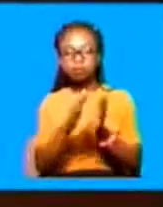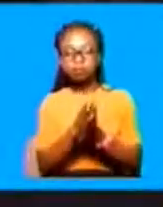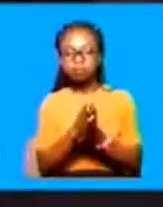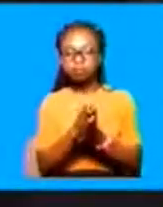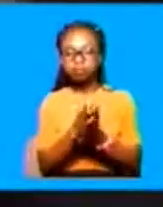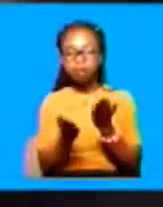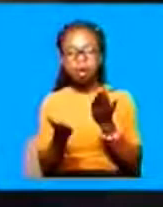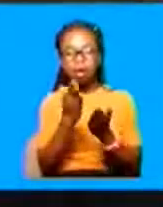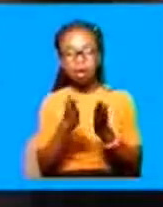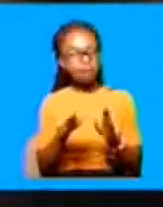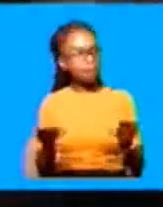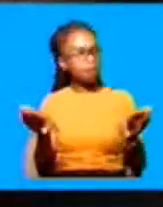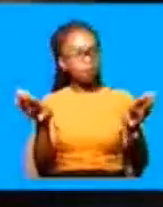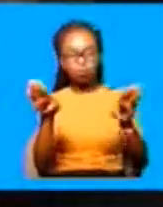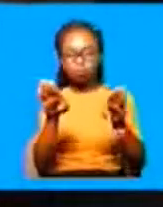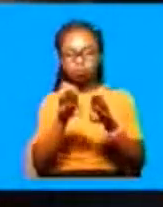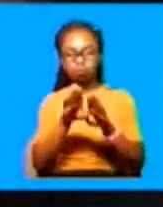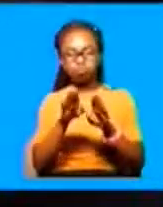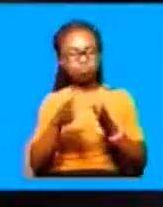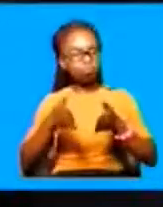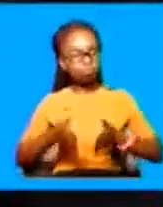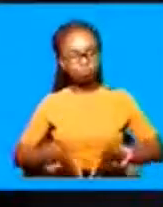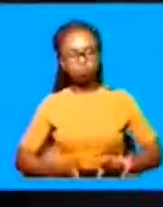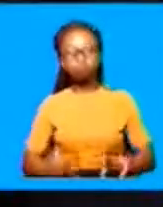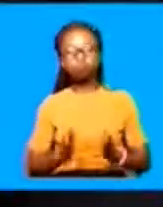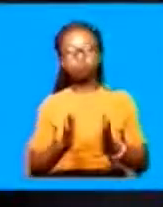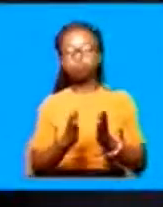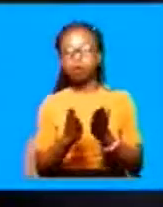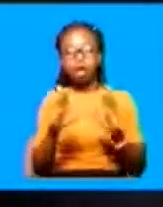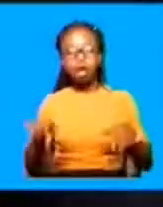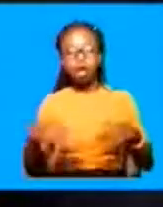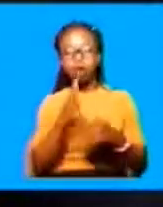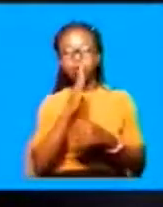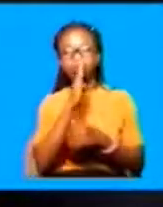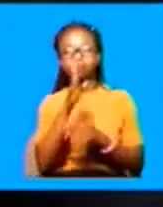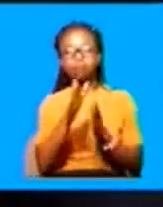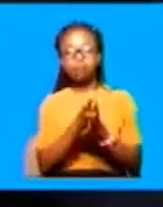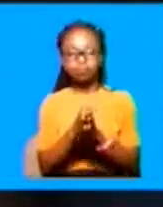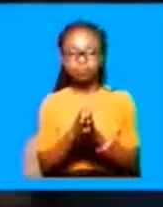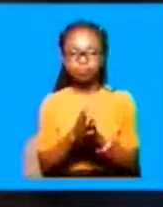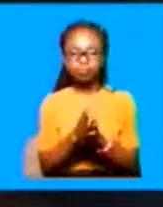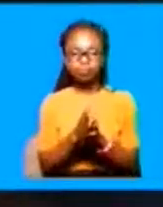geng'o ahinya nikech samoro kia kaka nyuol mari dhi bet.